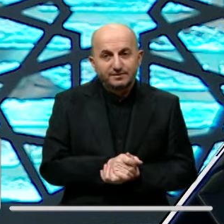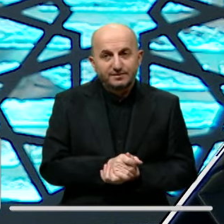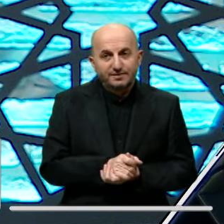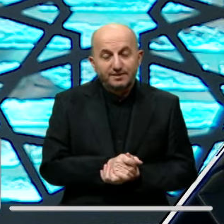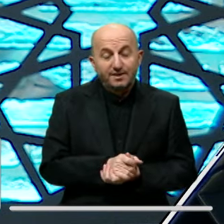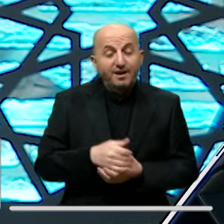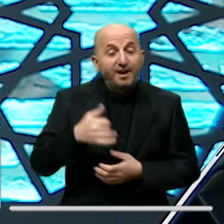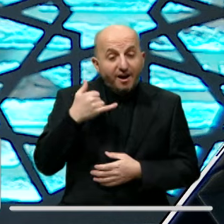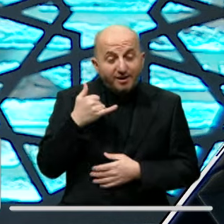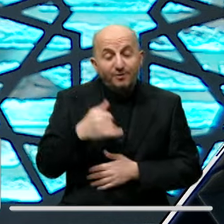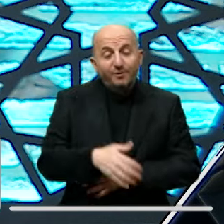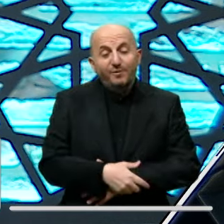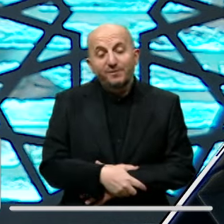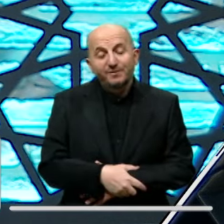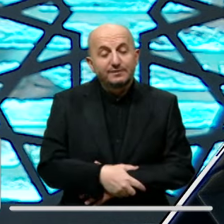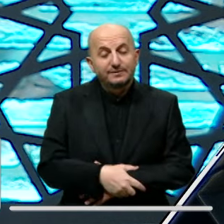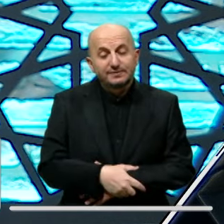Alo. Alo.